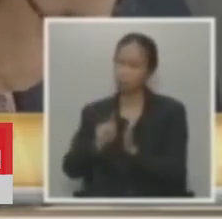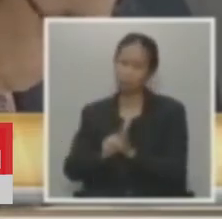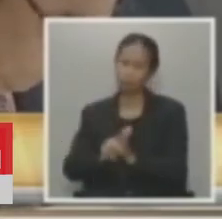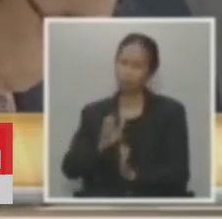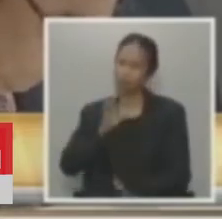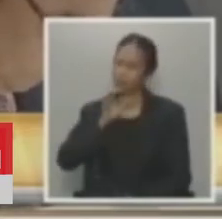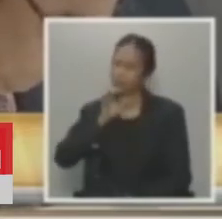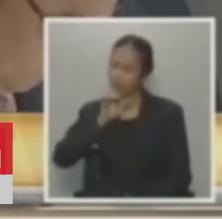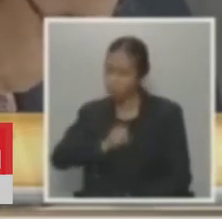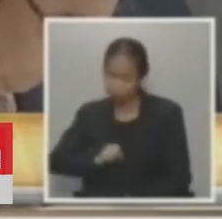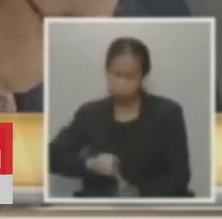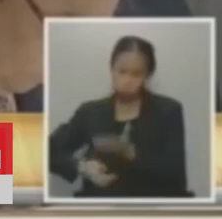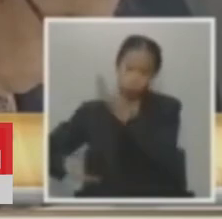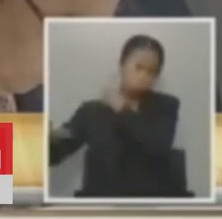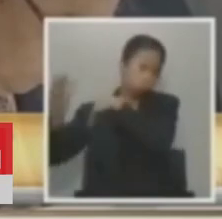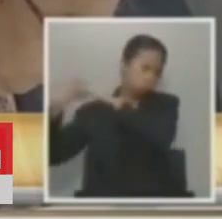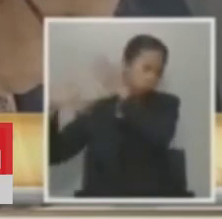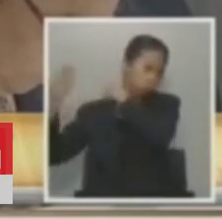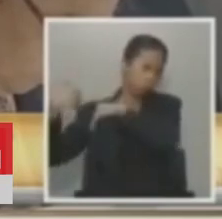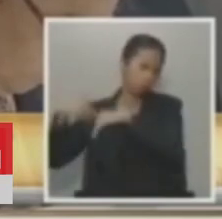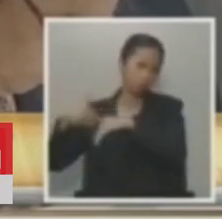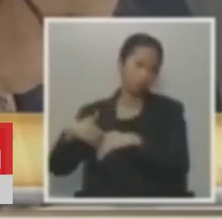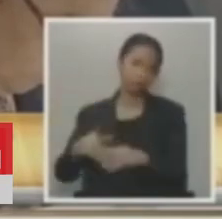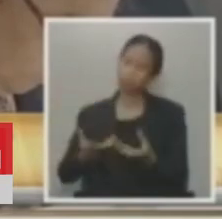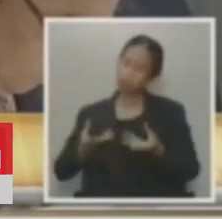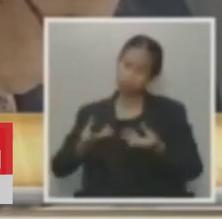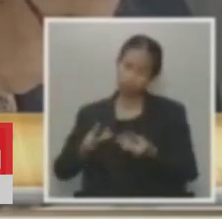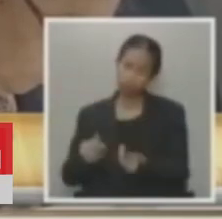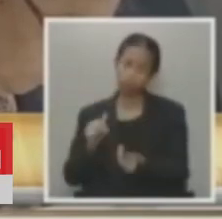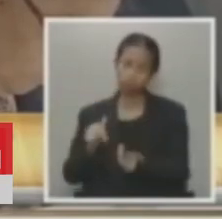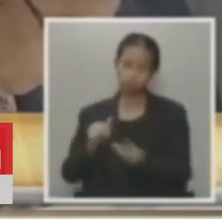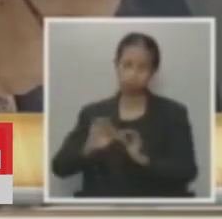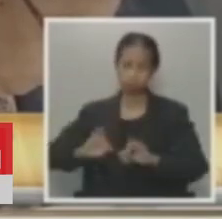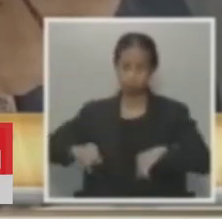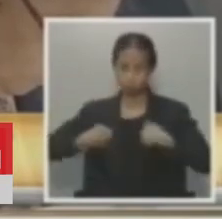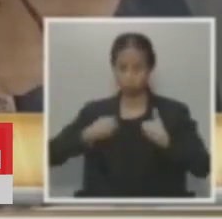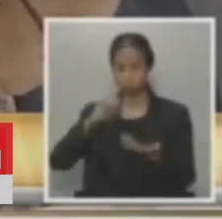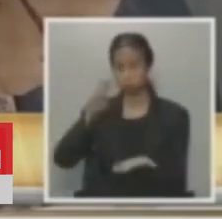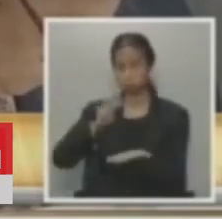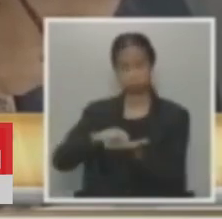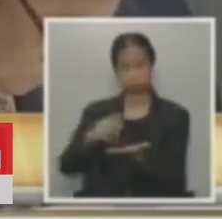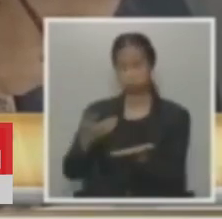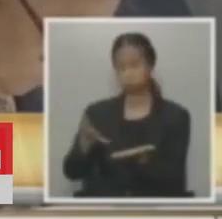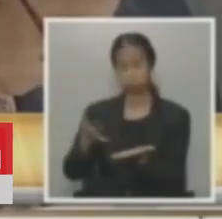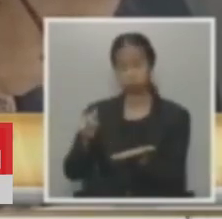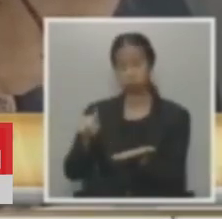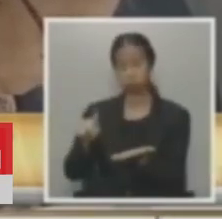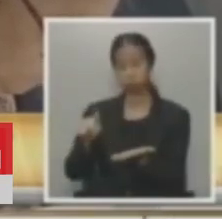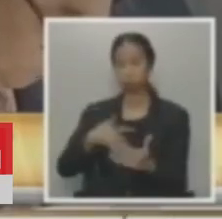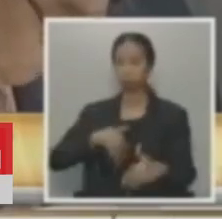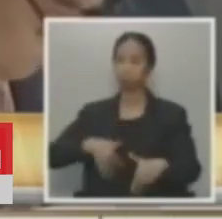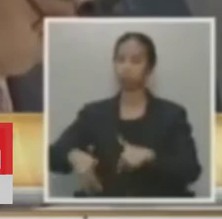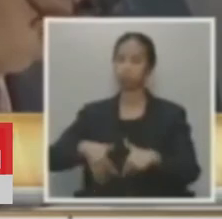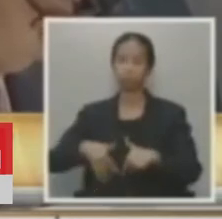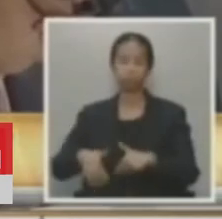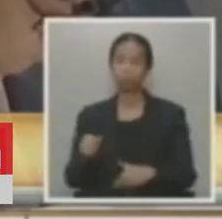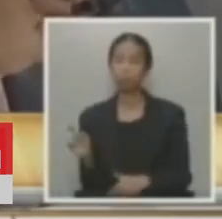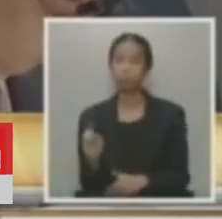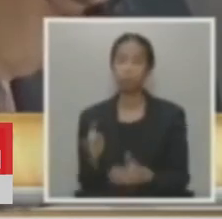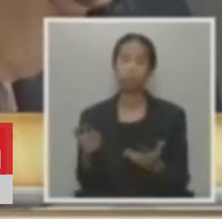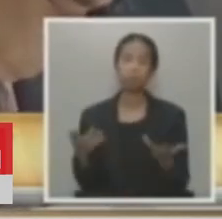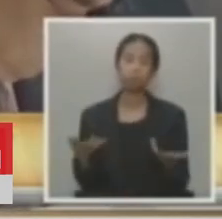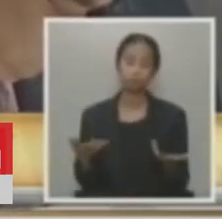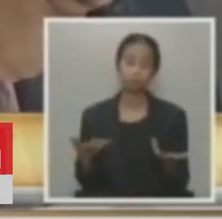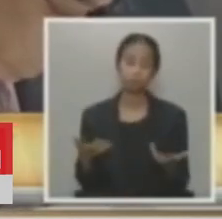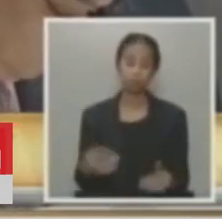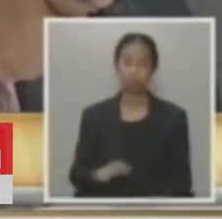ทศที่ทำกินไม่มีเอกสารสิทธิ์ครับวิถีชีวิตของชาวบ้านถ้